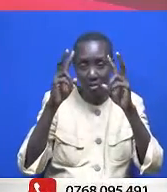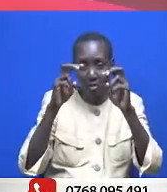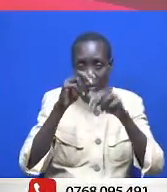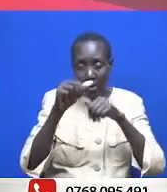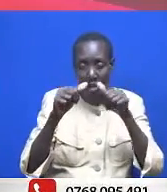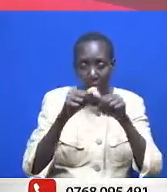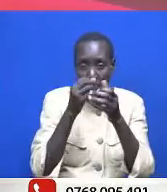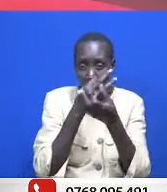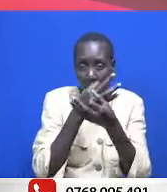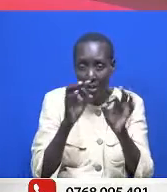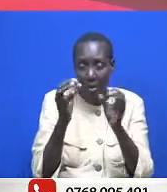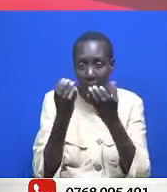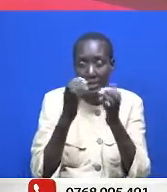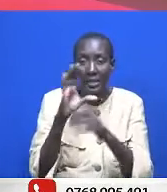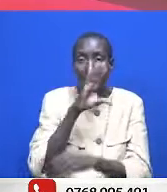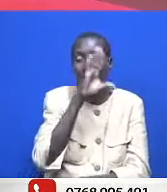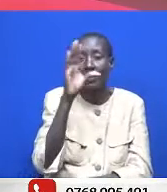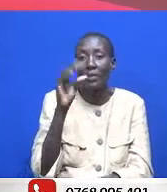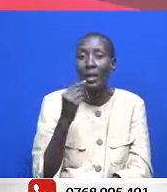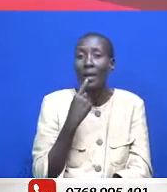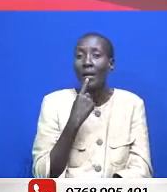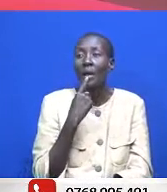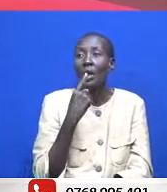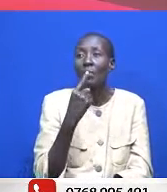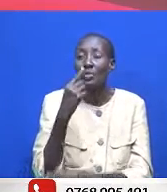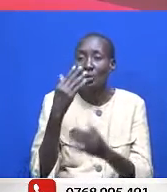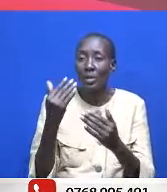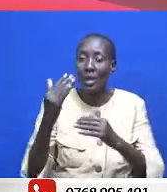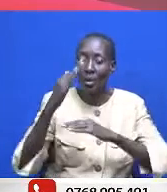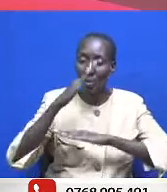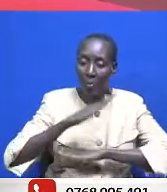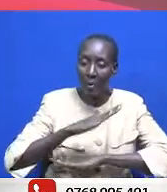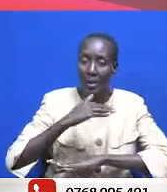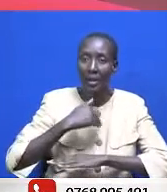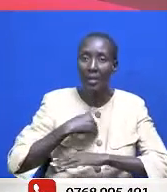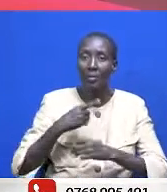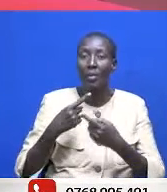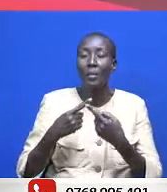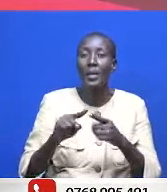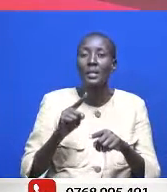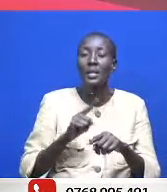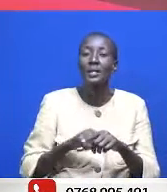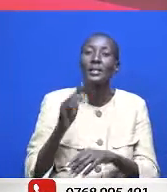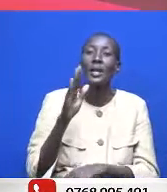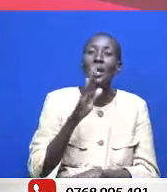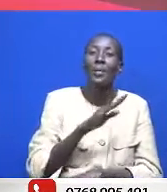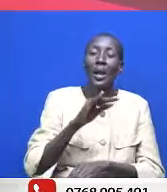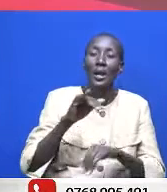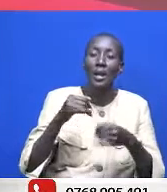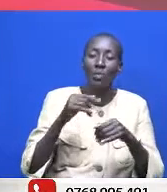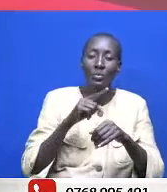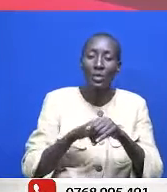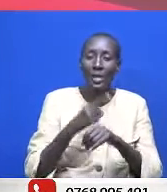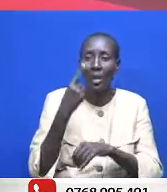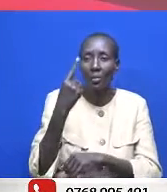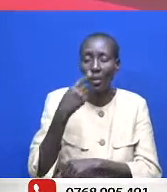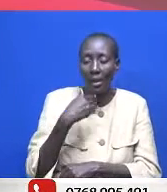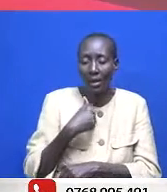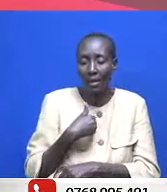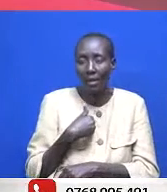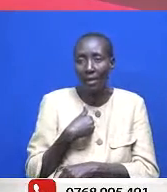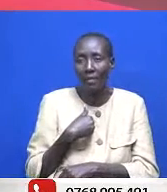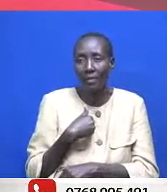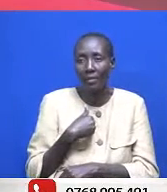huru Afrika. Mtazamaji, naarifiwa kwamba tunakwenda kwenye mapumziko, lakini tutarejea na taarifa za saa 7 ndani ya